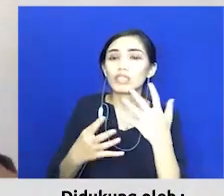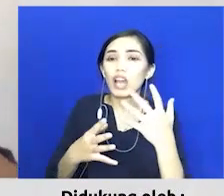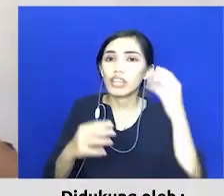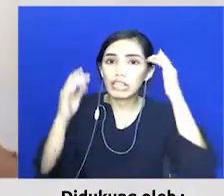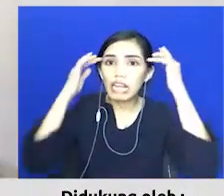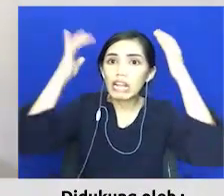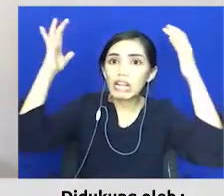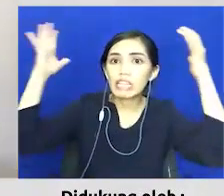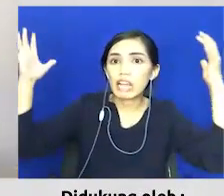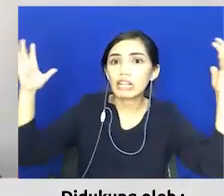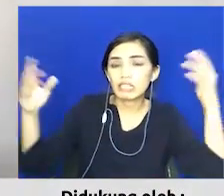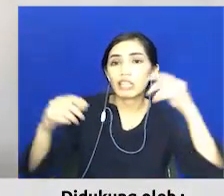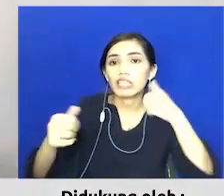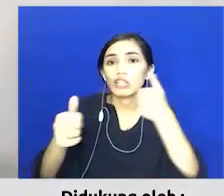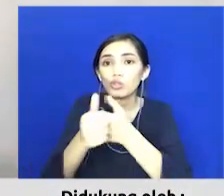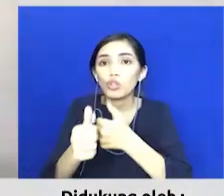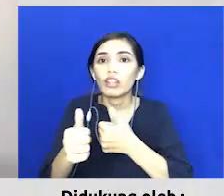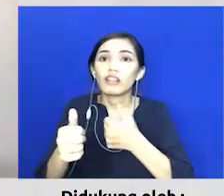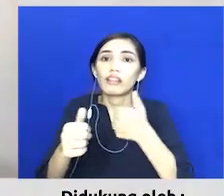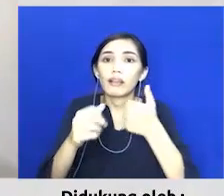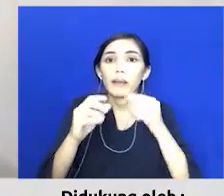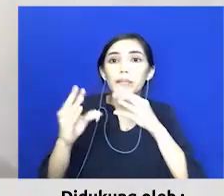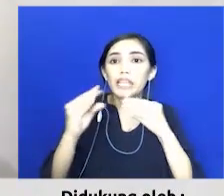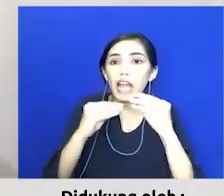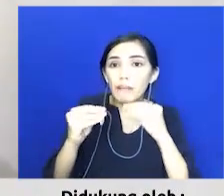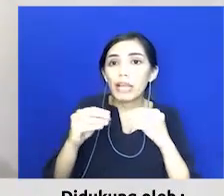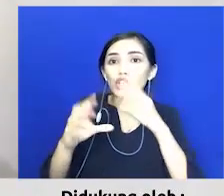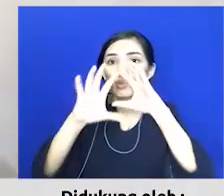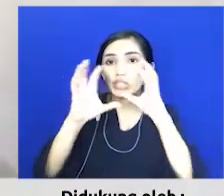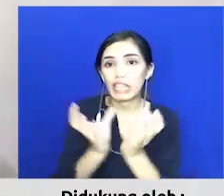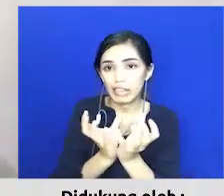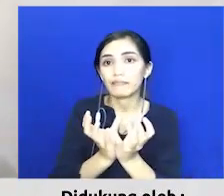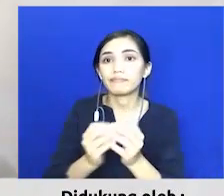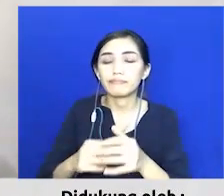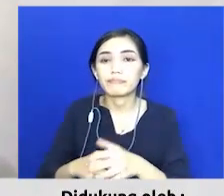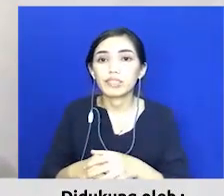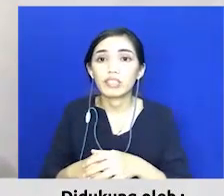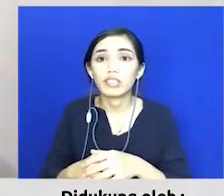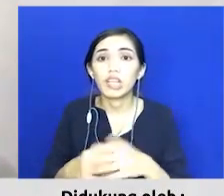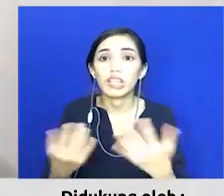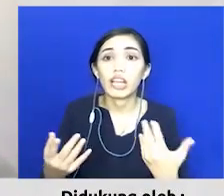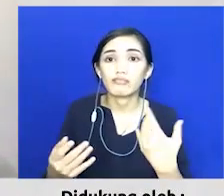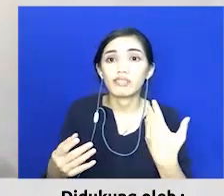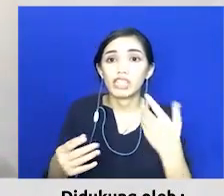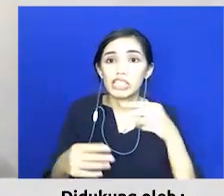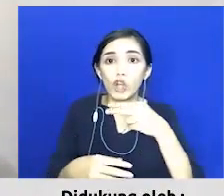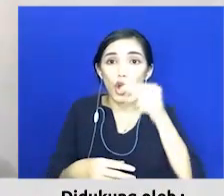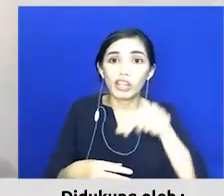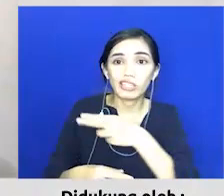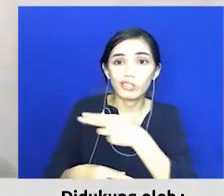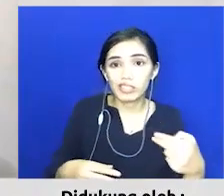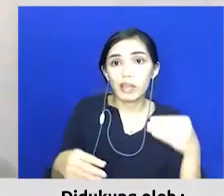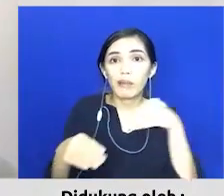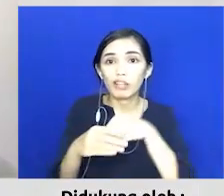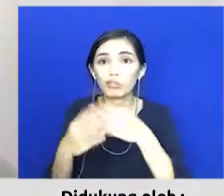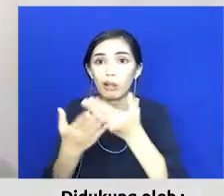di mana ketika, gini, bayangin baru merdeka 4-5 tahun, tahu-tahu udah ada film, udah ada seniman